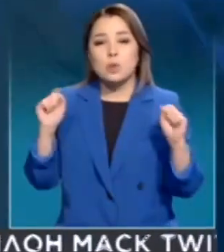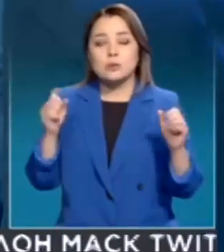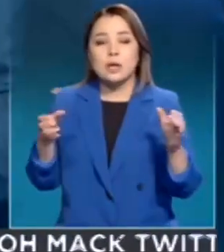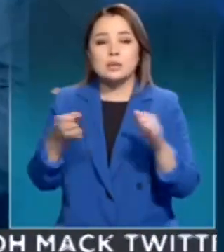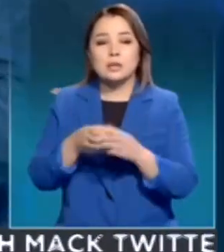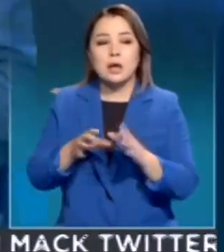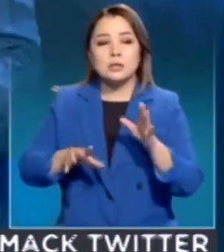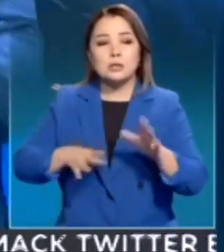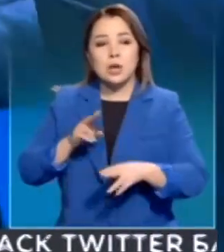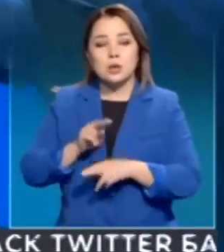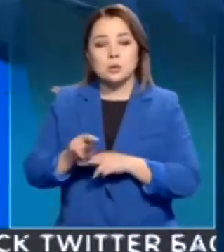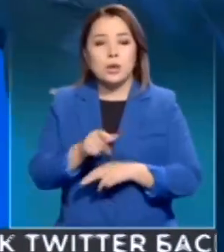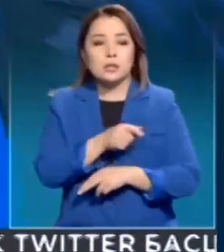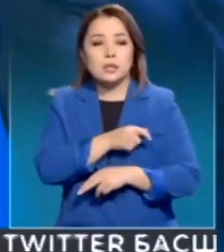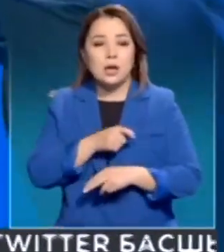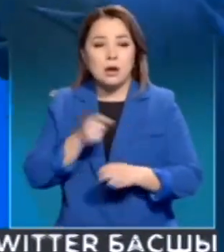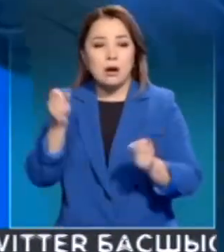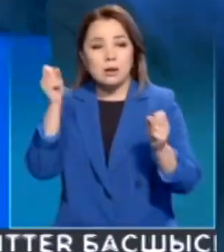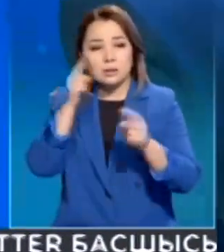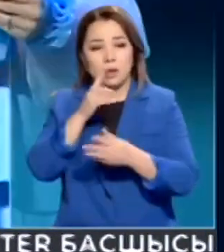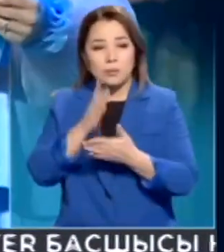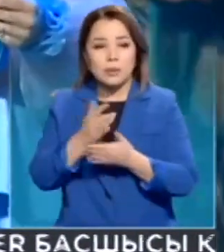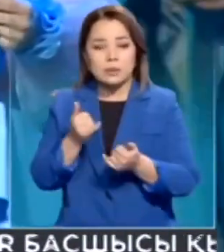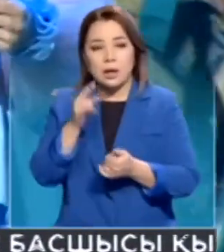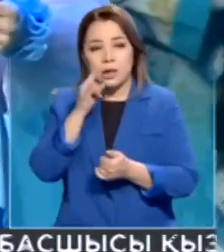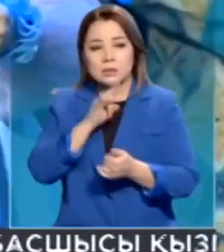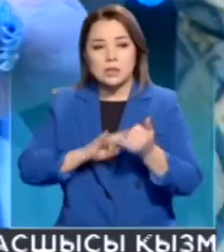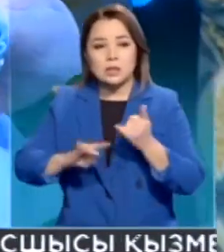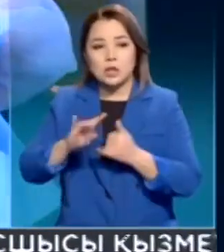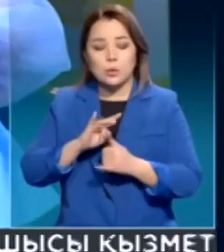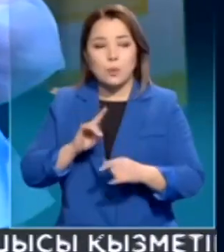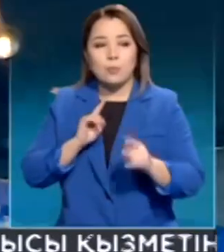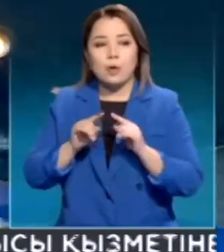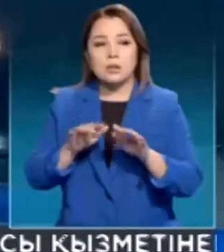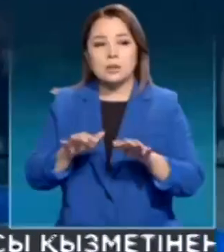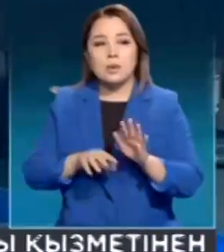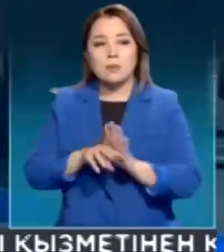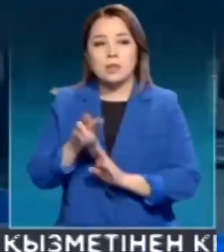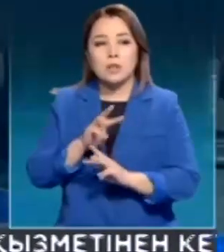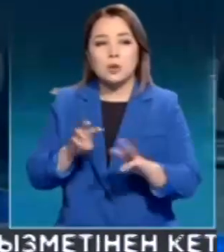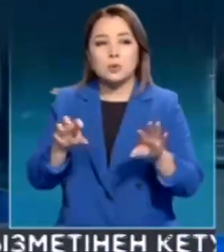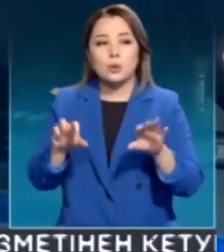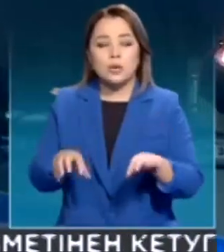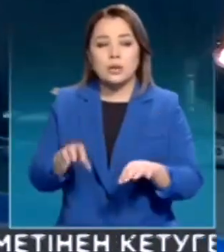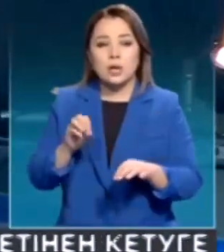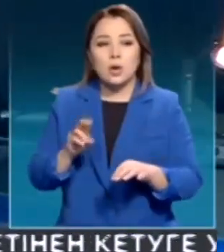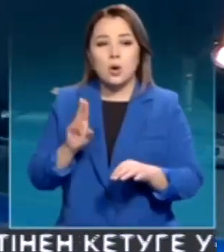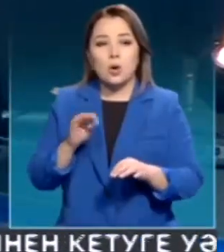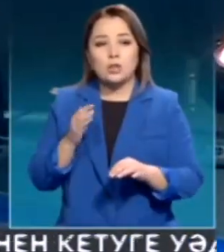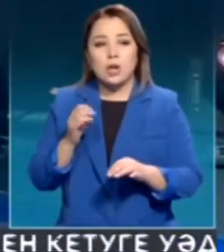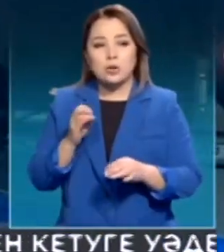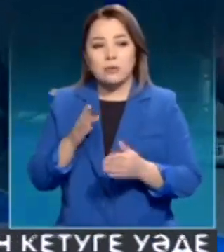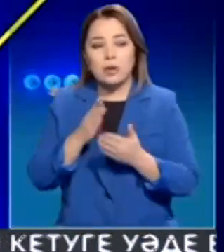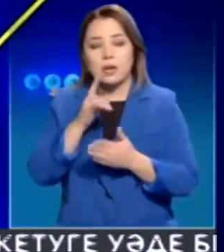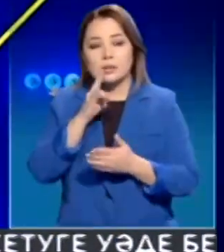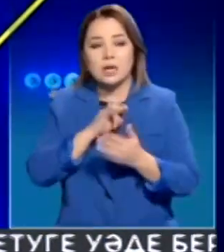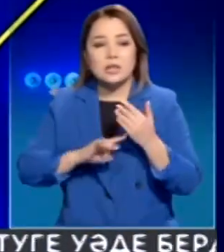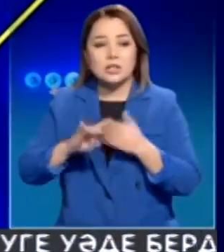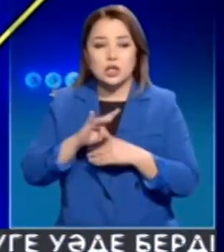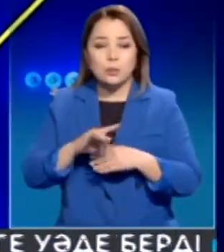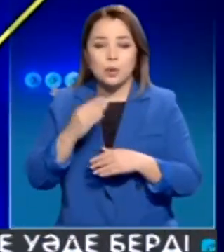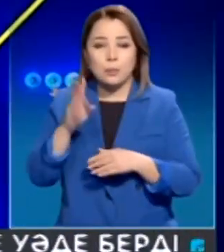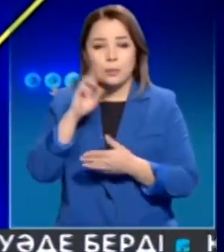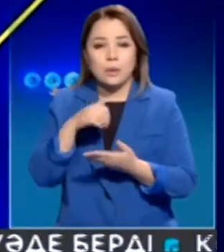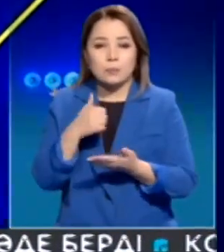саңлақтарымен жаттықтырушылары анықталды. Шараға Қазақстан Республикасы парламент мәжілісінің төрағасы Ерлан Қошанов, Қазақстан